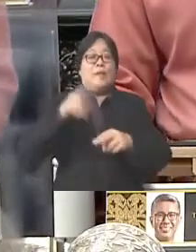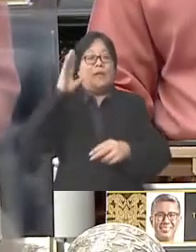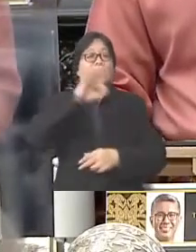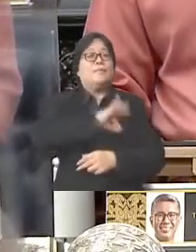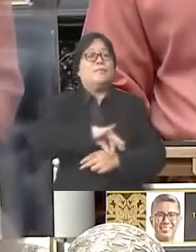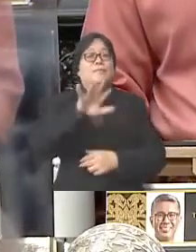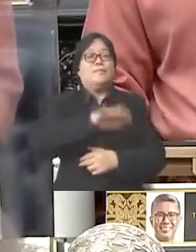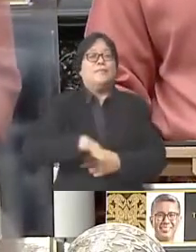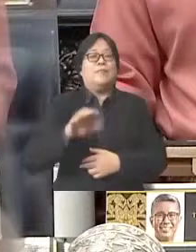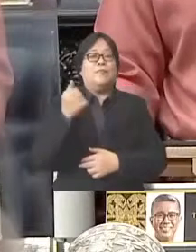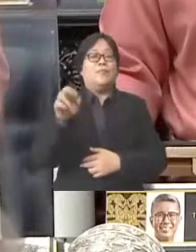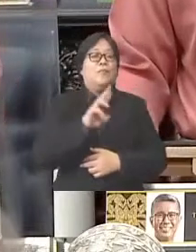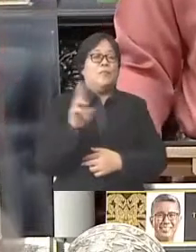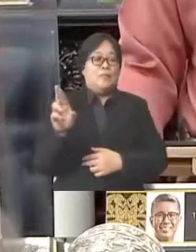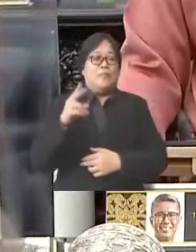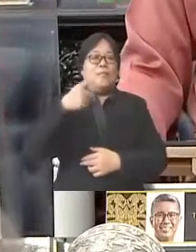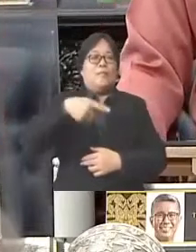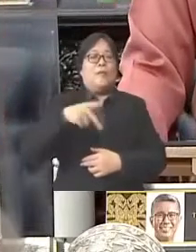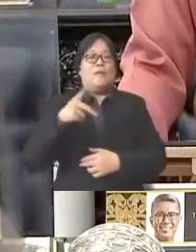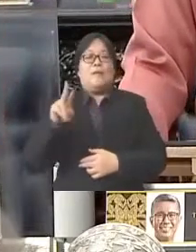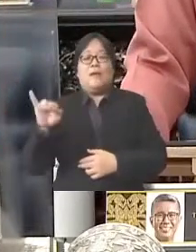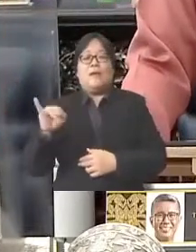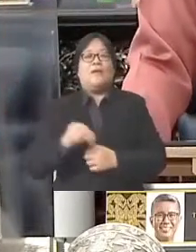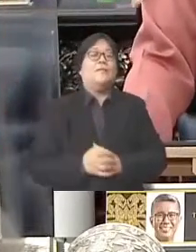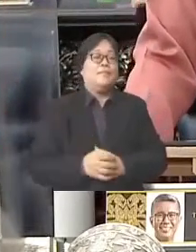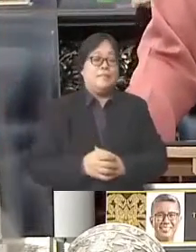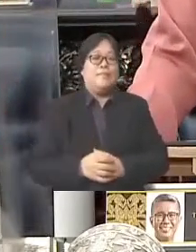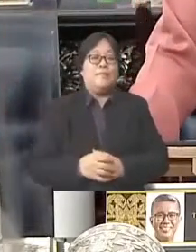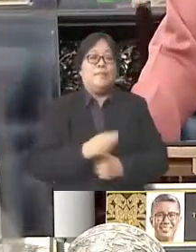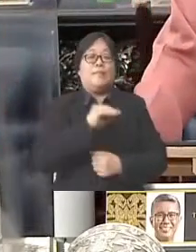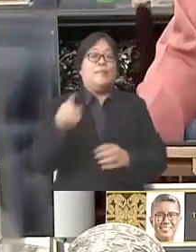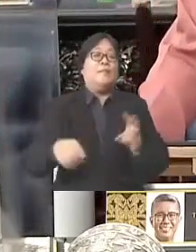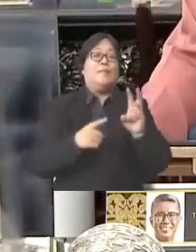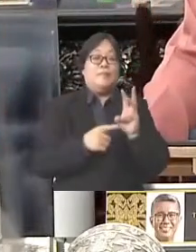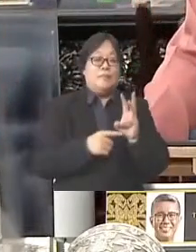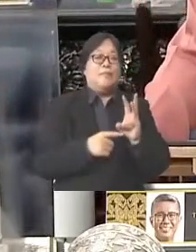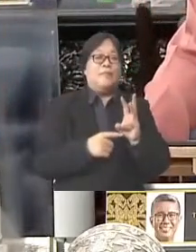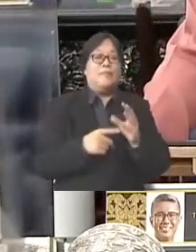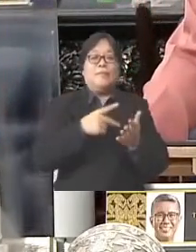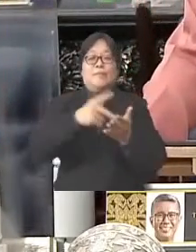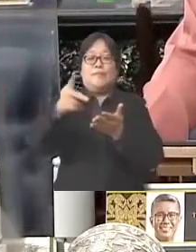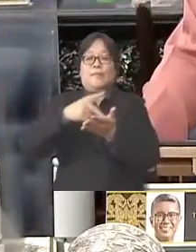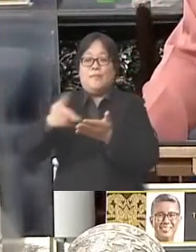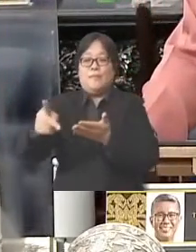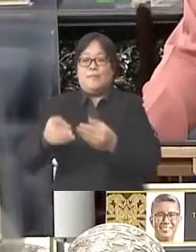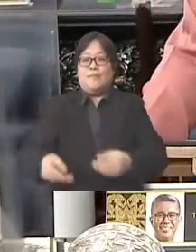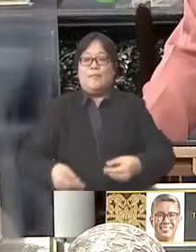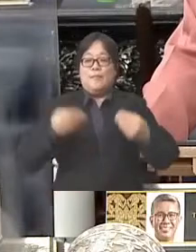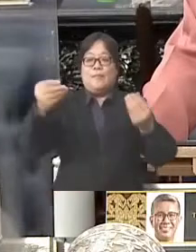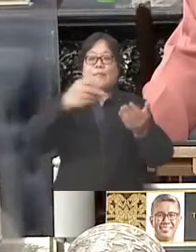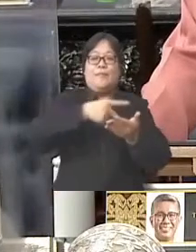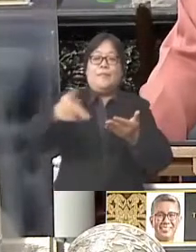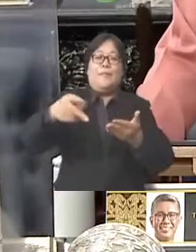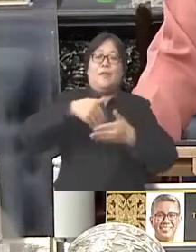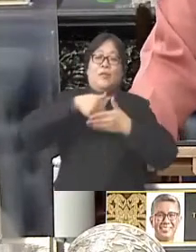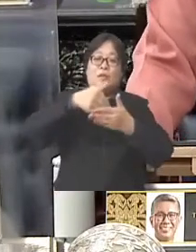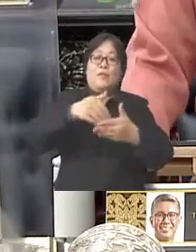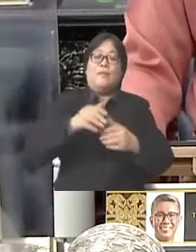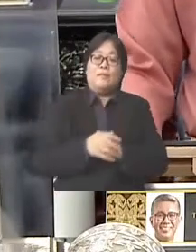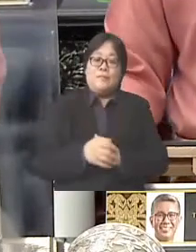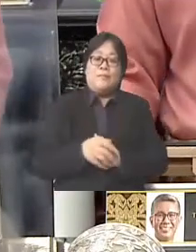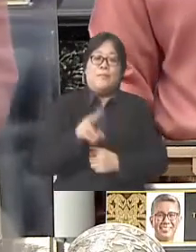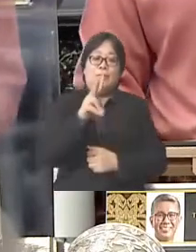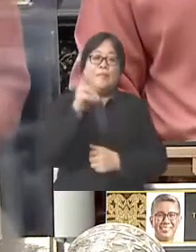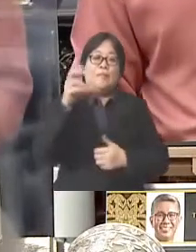bakal memanfaat hampir Rp10.000 dilihat dan keenam membayar memberikan bayaran insentif